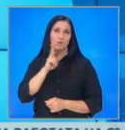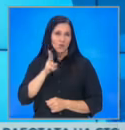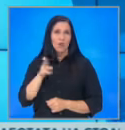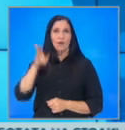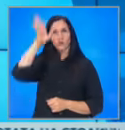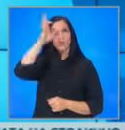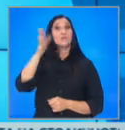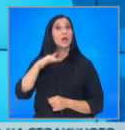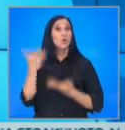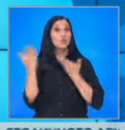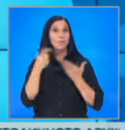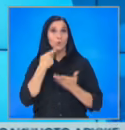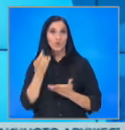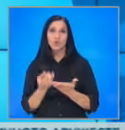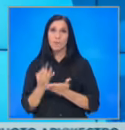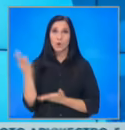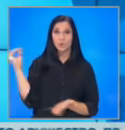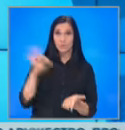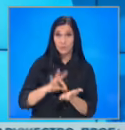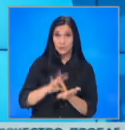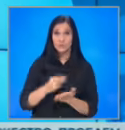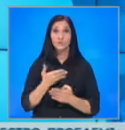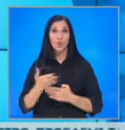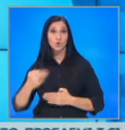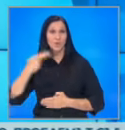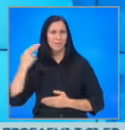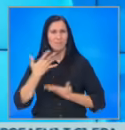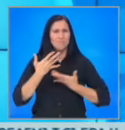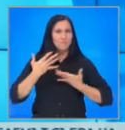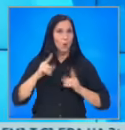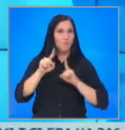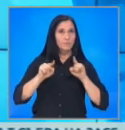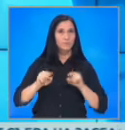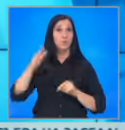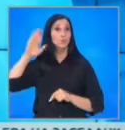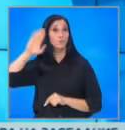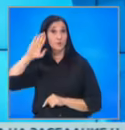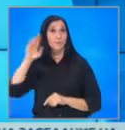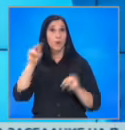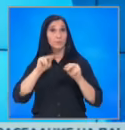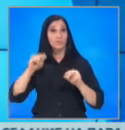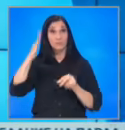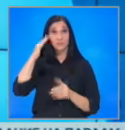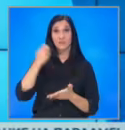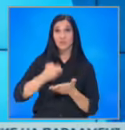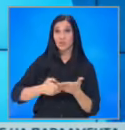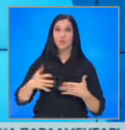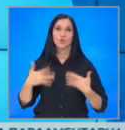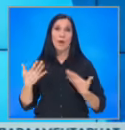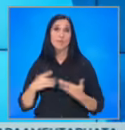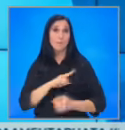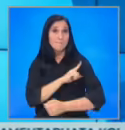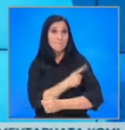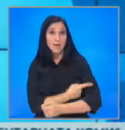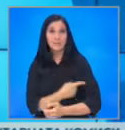Дали учебната година ще започне присъствено, все още тема с много въпросителни. Служебният образователен министър твърди, че желанието е за